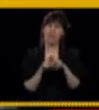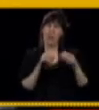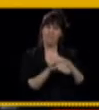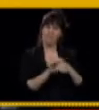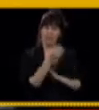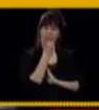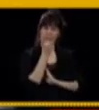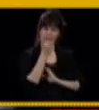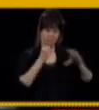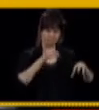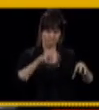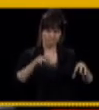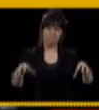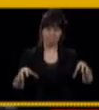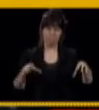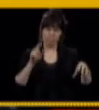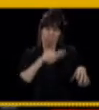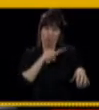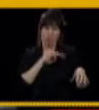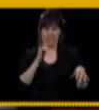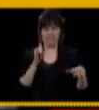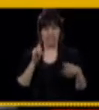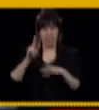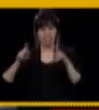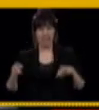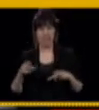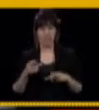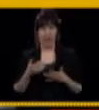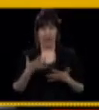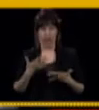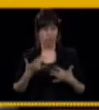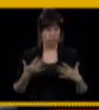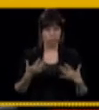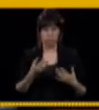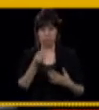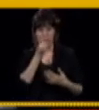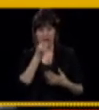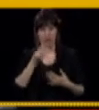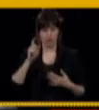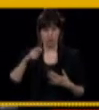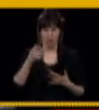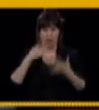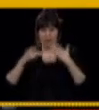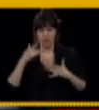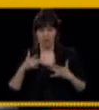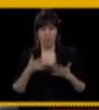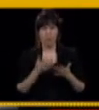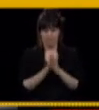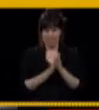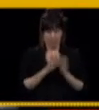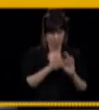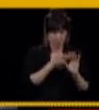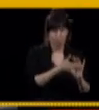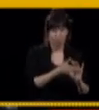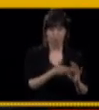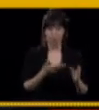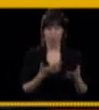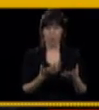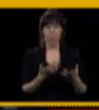n'ont besoin de ça prend des bénévoles donc le bénévolat on parle pas de bénévolat social là de façon